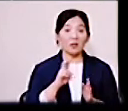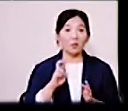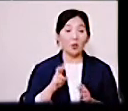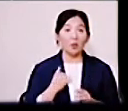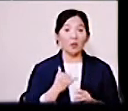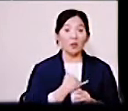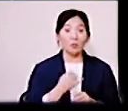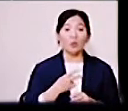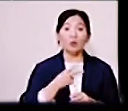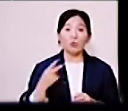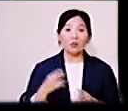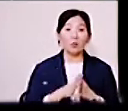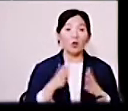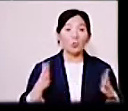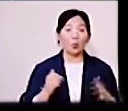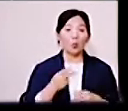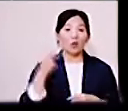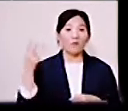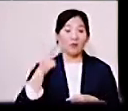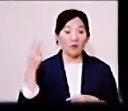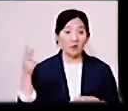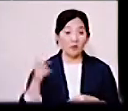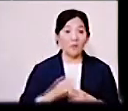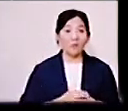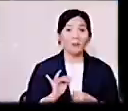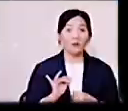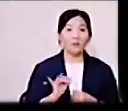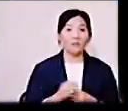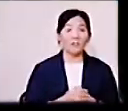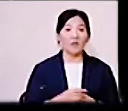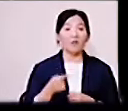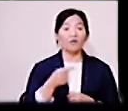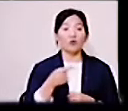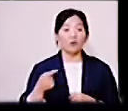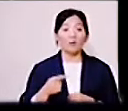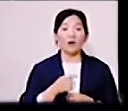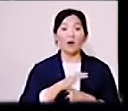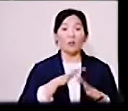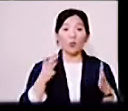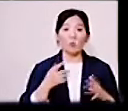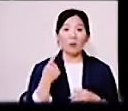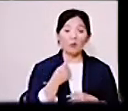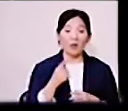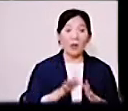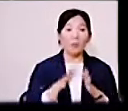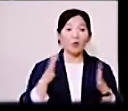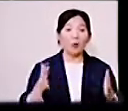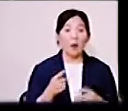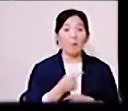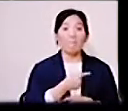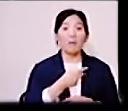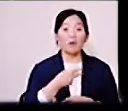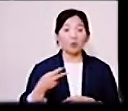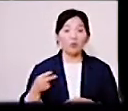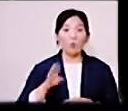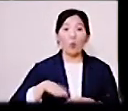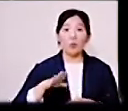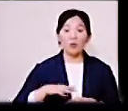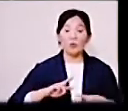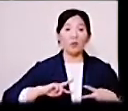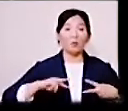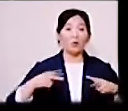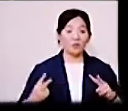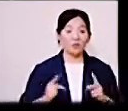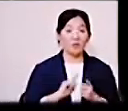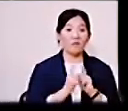нас получается небольшое уравнение. Мы вычитаем из объема первого объем получившегося после